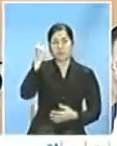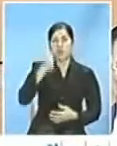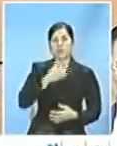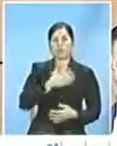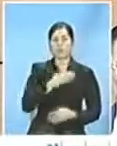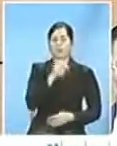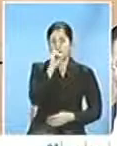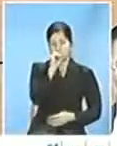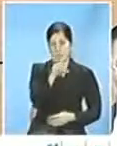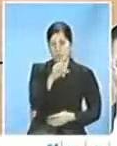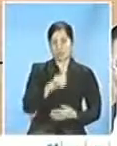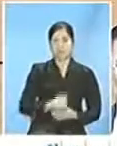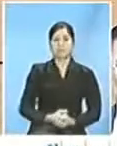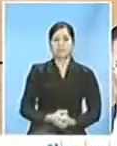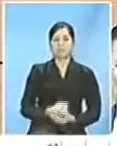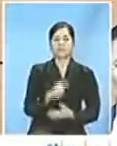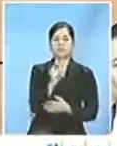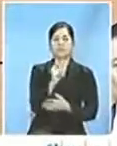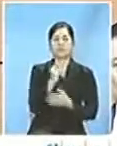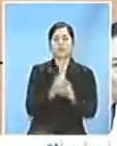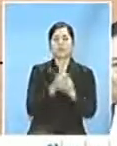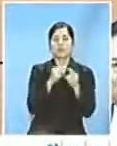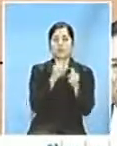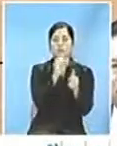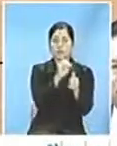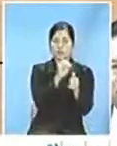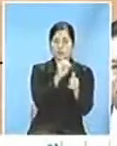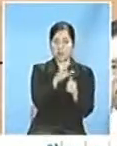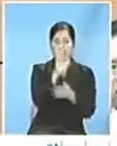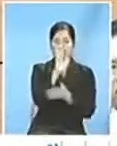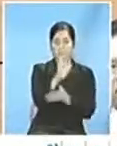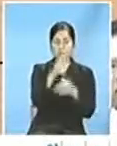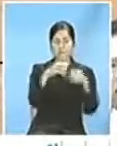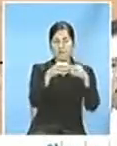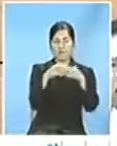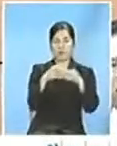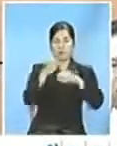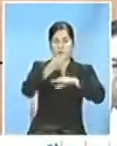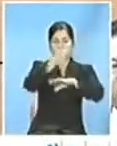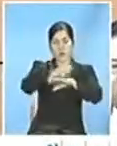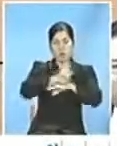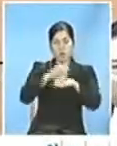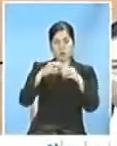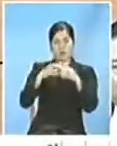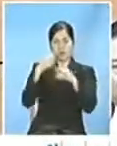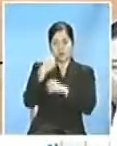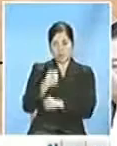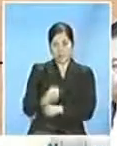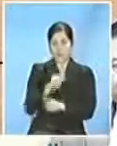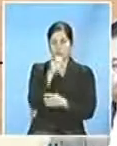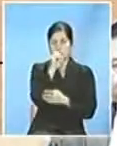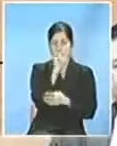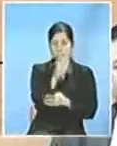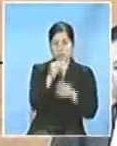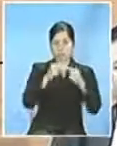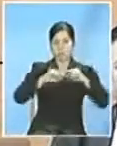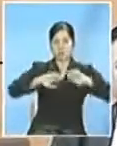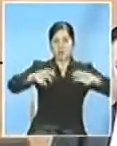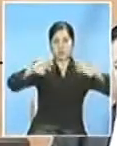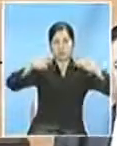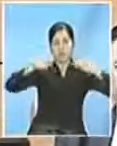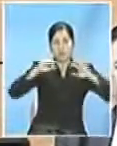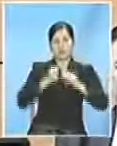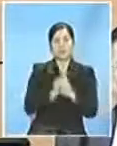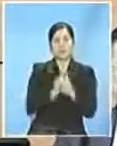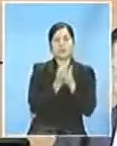ยันกับท่านอีกครั้งหนึ่งว่าข้อเรียกร้องของหัวหน้าพรรคประชาธิปัตย์ ที่ให้รัฐบาลร่วมกันตั